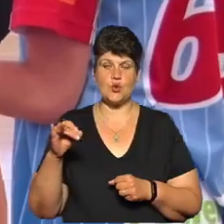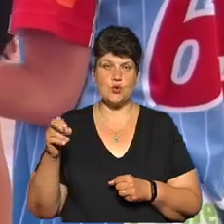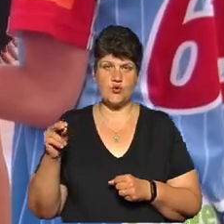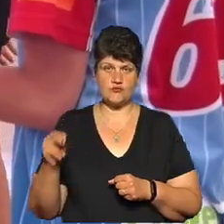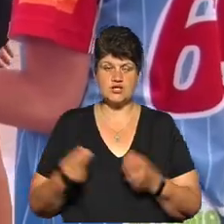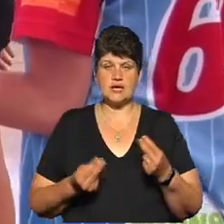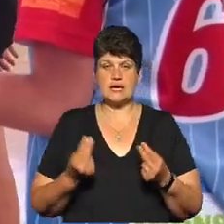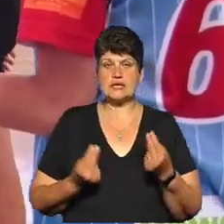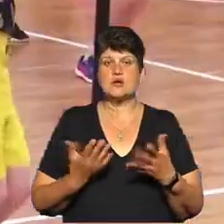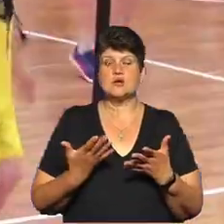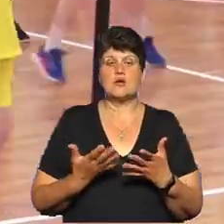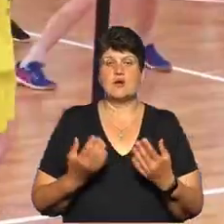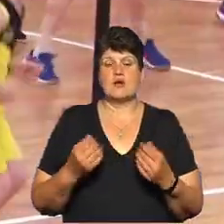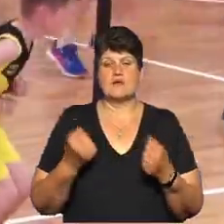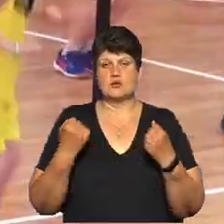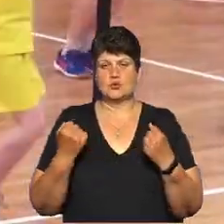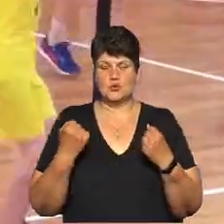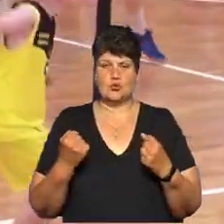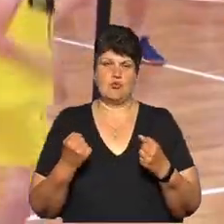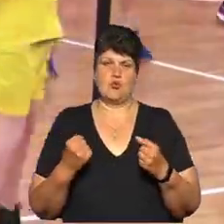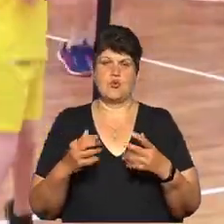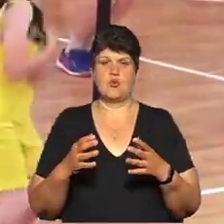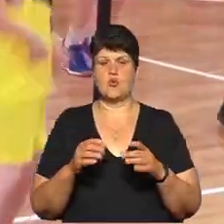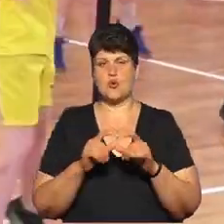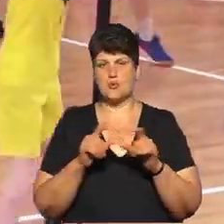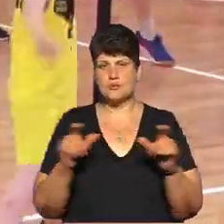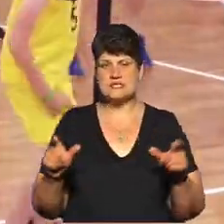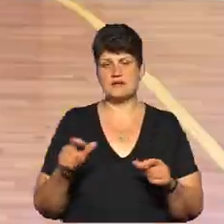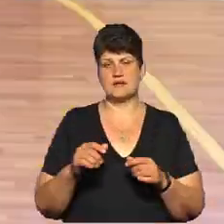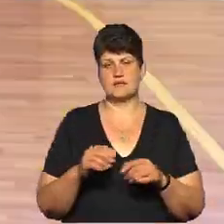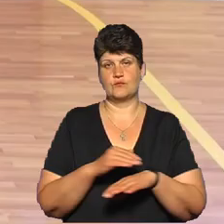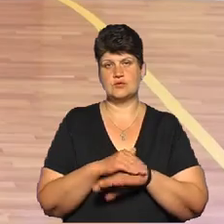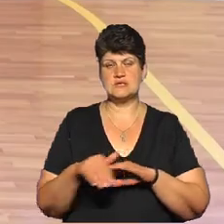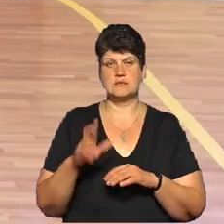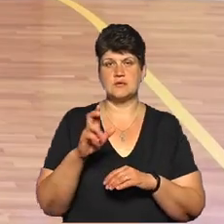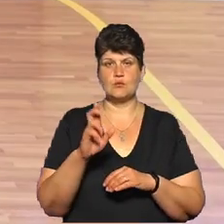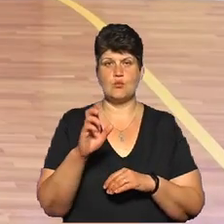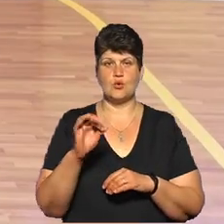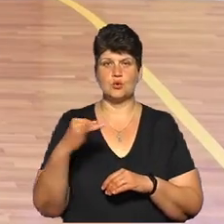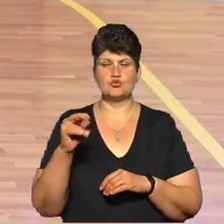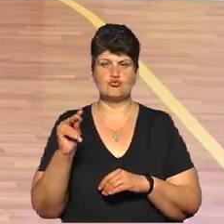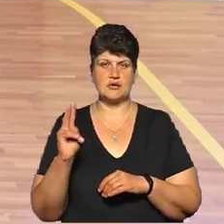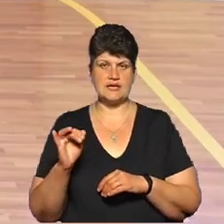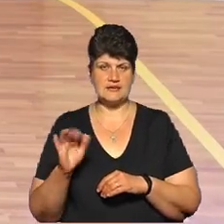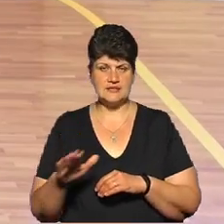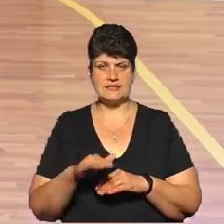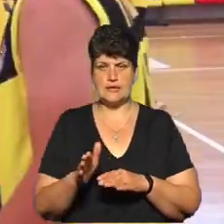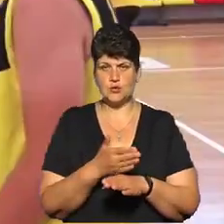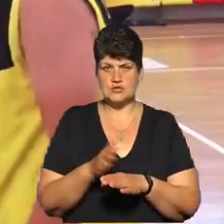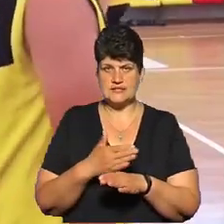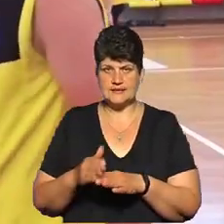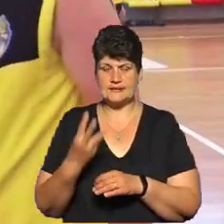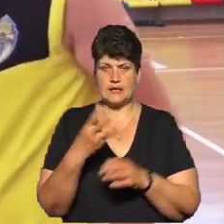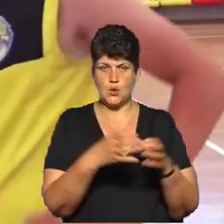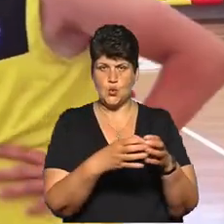на вулиці Братів Бойчуків. Сюди прийшла сотня дітей. Їх поділили на три групи. Кожна з них тренується впродовж 20